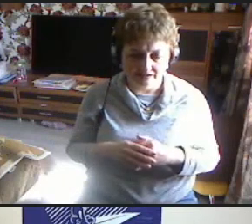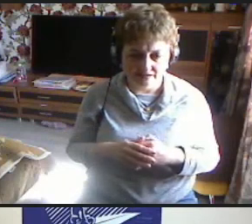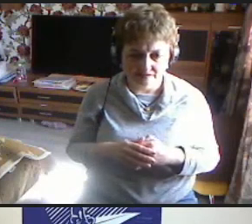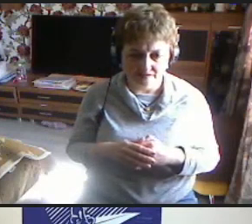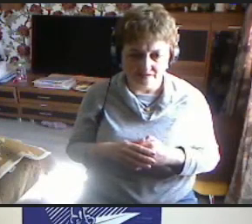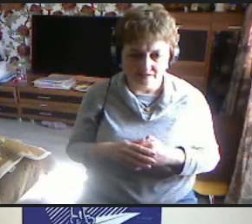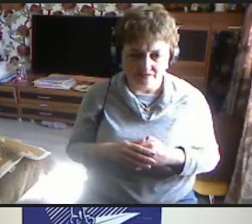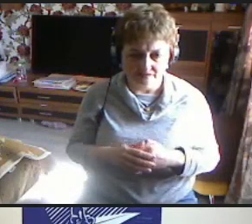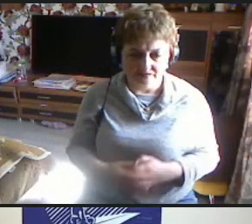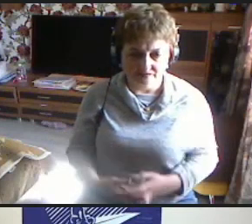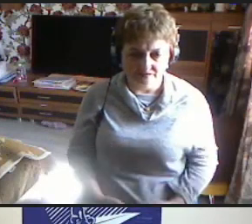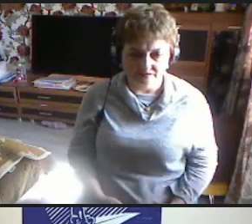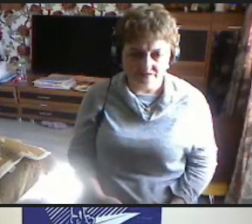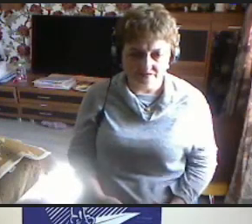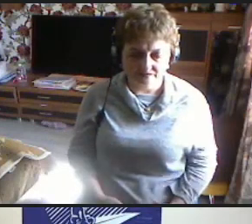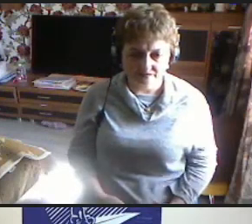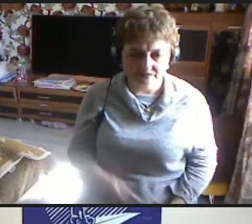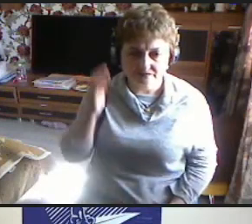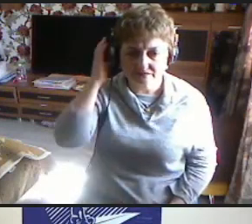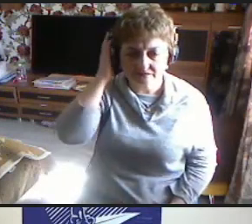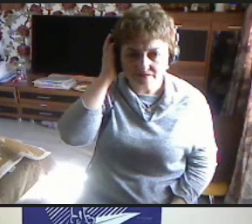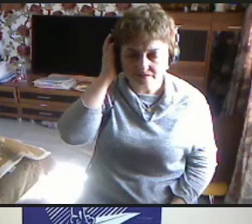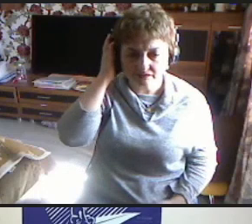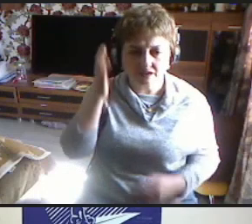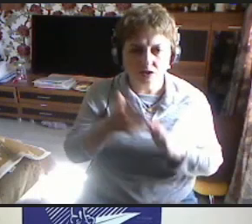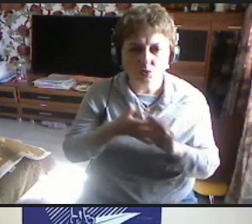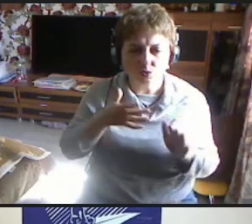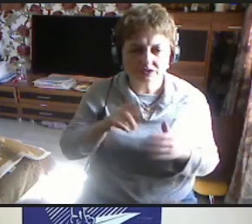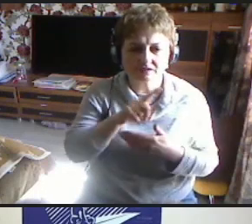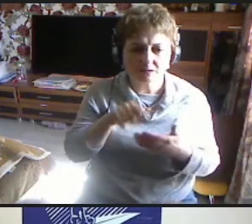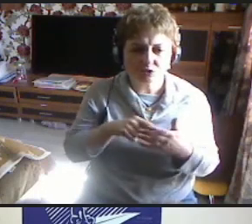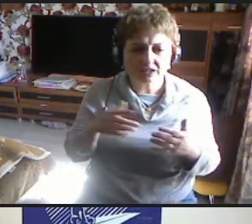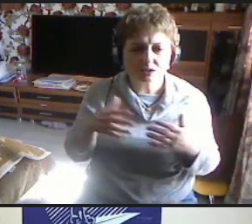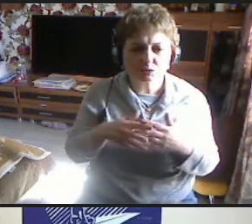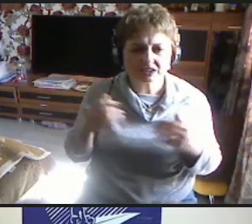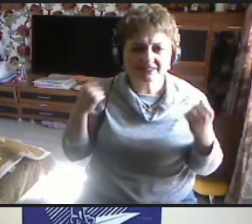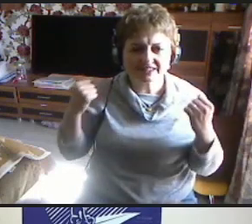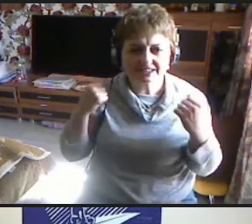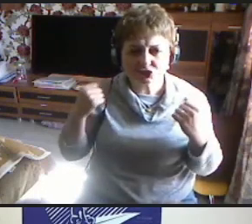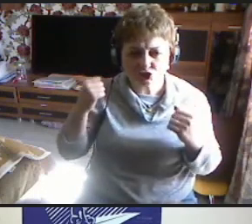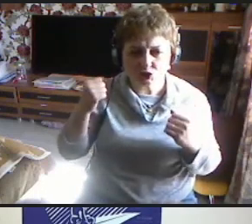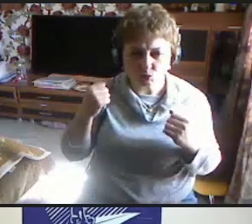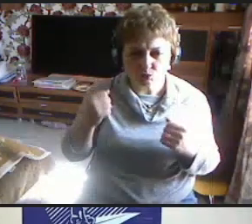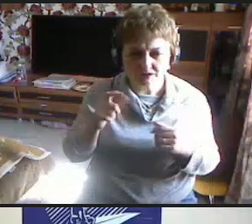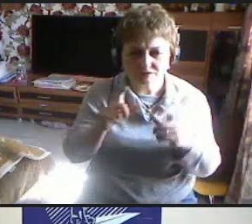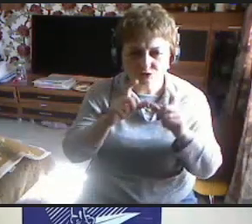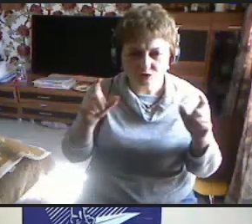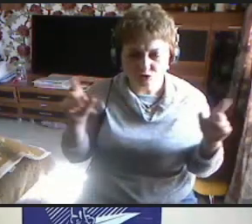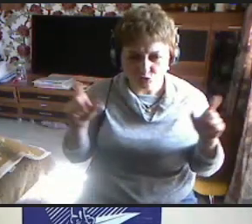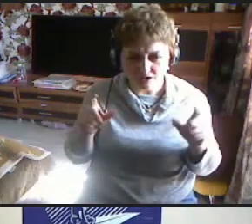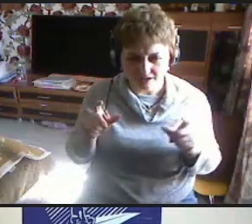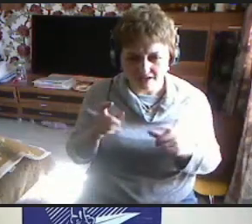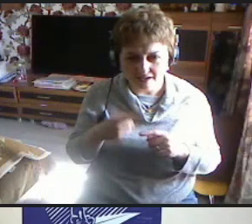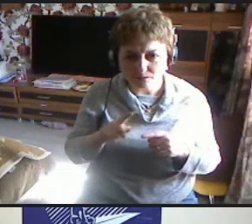Тут вопрос нет. Остро стоит вопрос по инклюзивной физической культуре в школе. О, может, это Лёлика, можно. Вебинар по отдельно этой теме. Такие